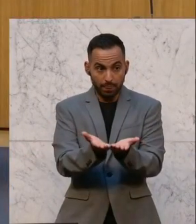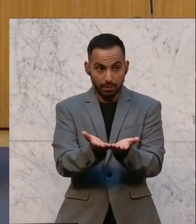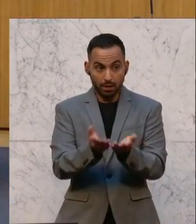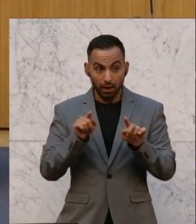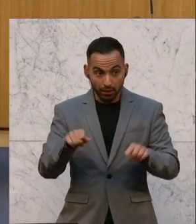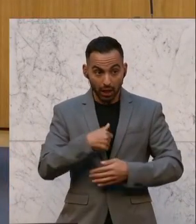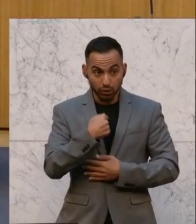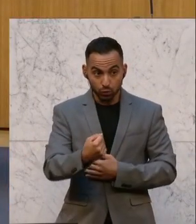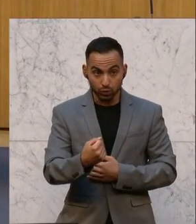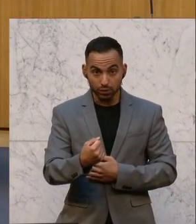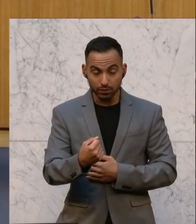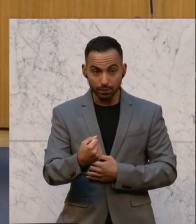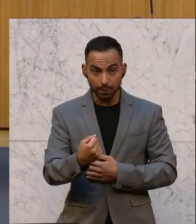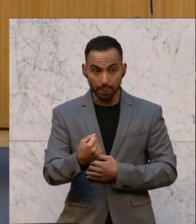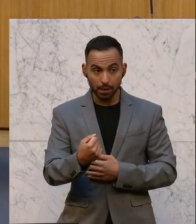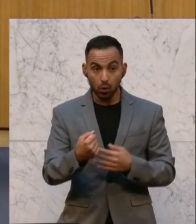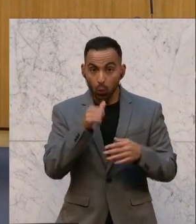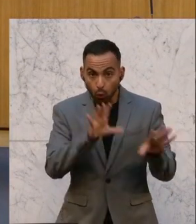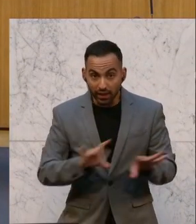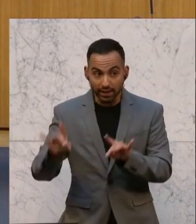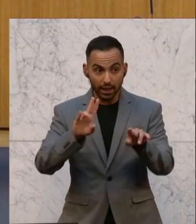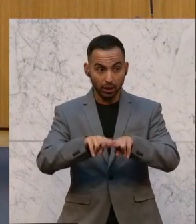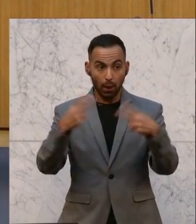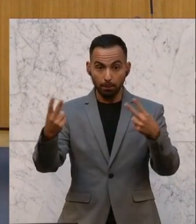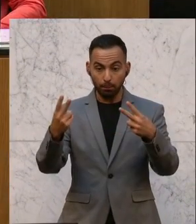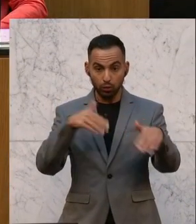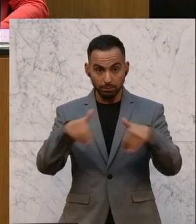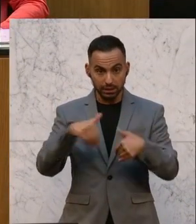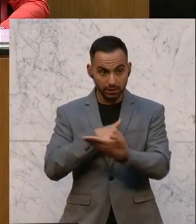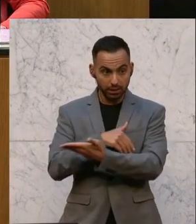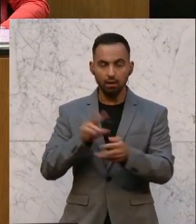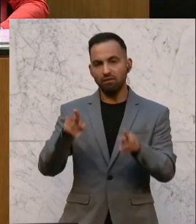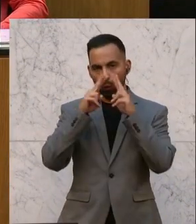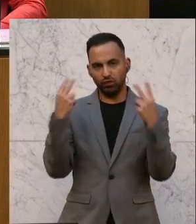sich. Das trauen Sie sich bei dieser Untätigkeit auf Bundesebene. Das ist ja unverschämt.